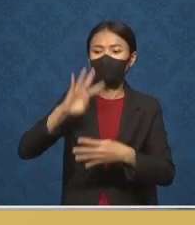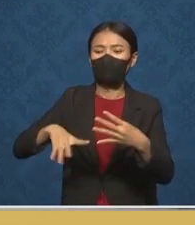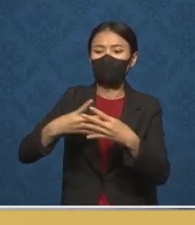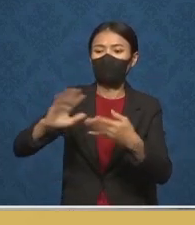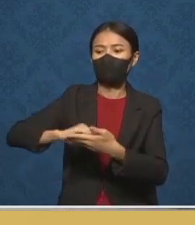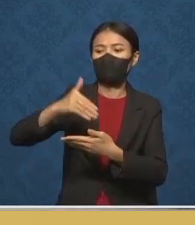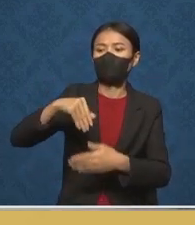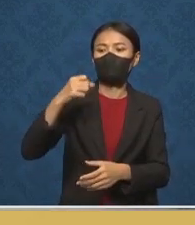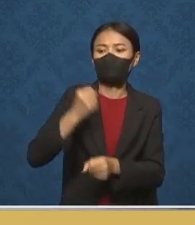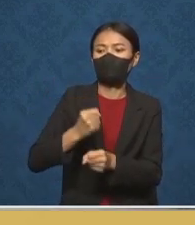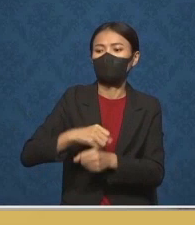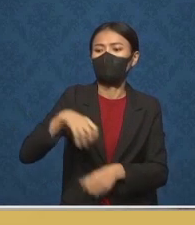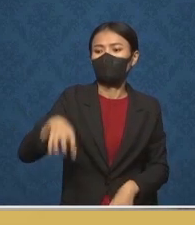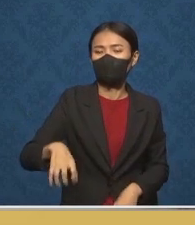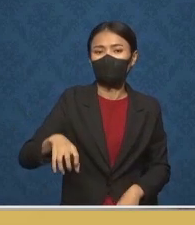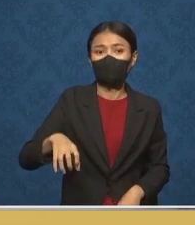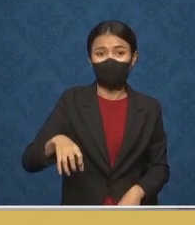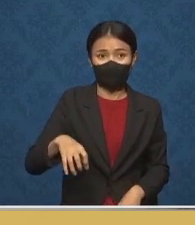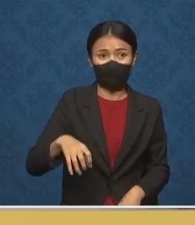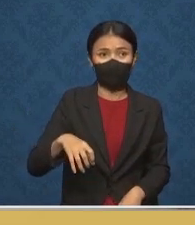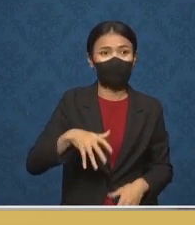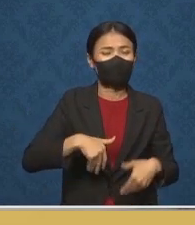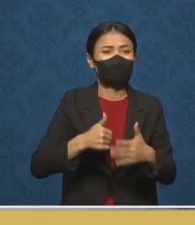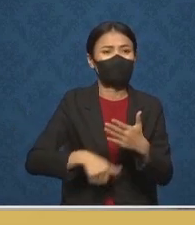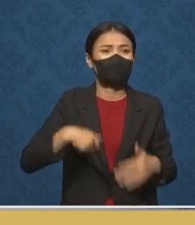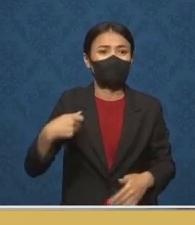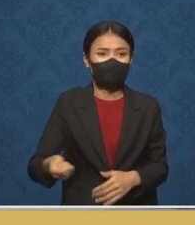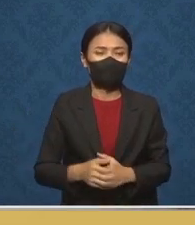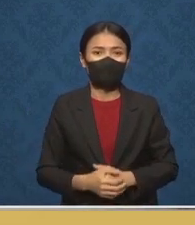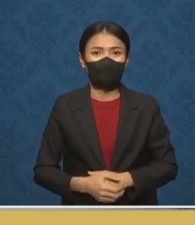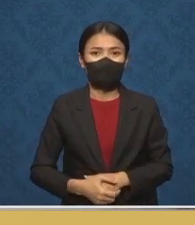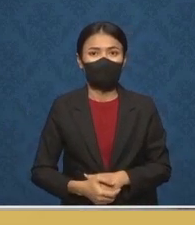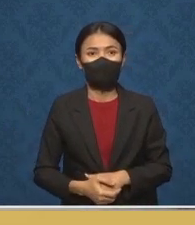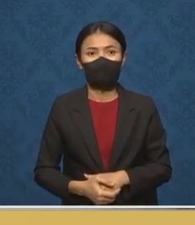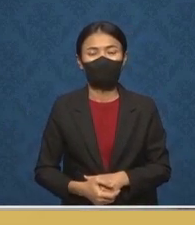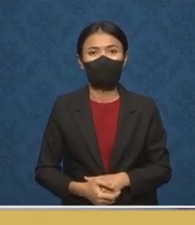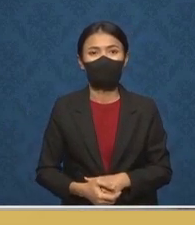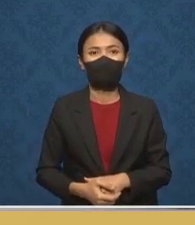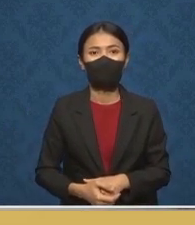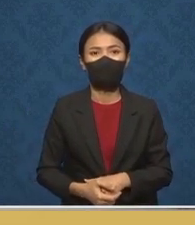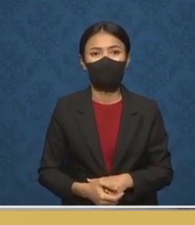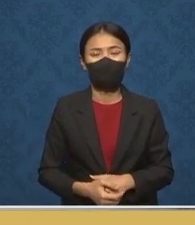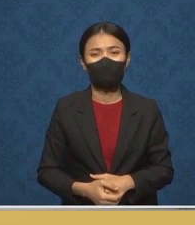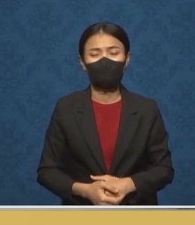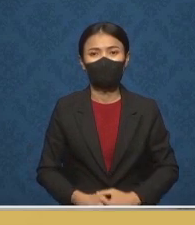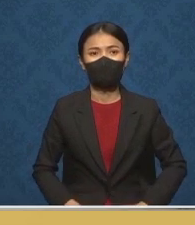านนี้เราเสียภาษีของประชาชนไปและอีกเรื่องหนึ่งครับผมอาจจะข้ามไปให้เร็วๆนิดหนึ่ง